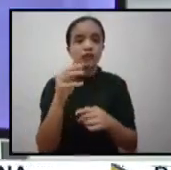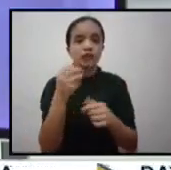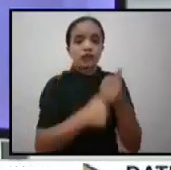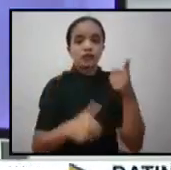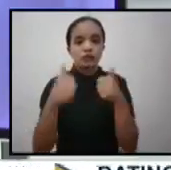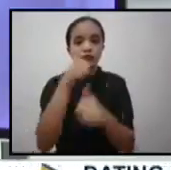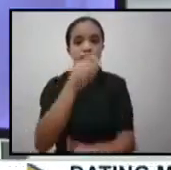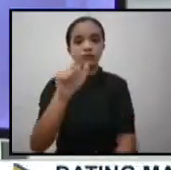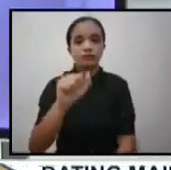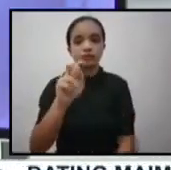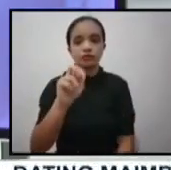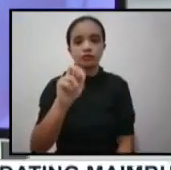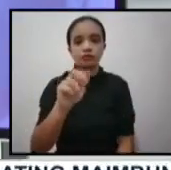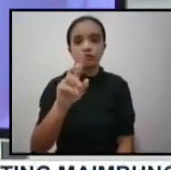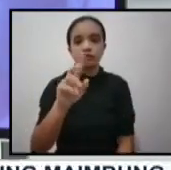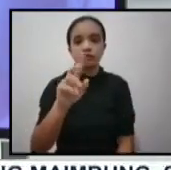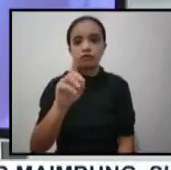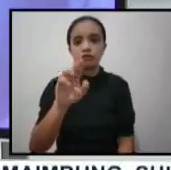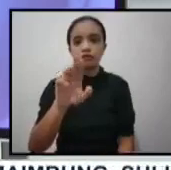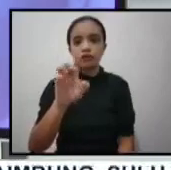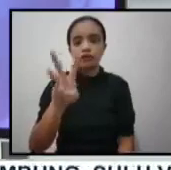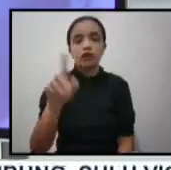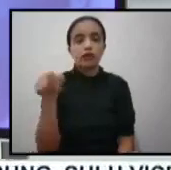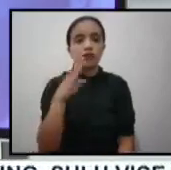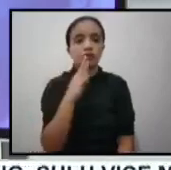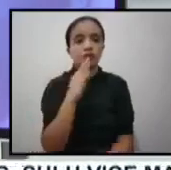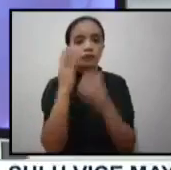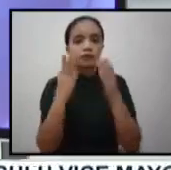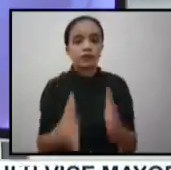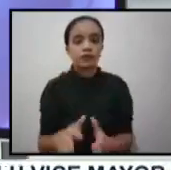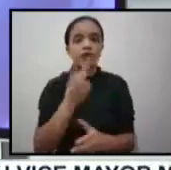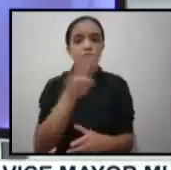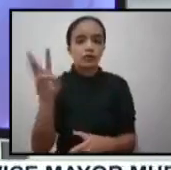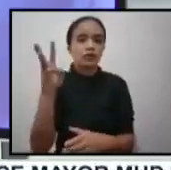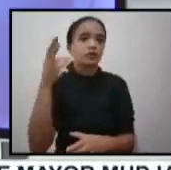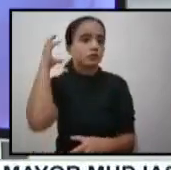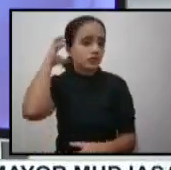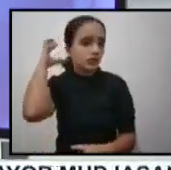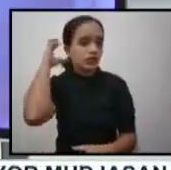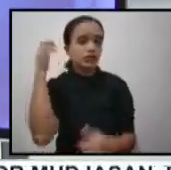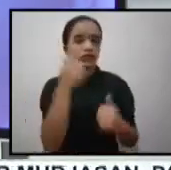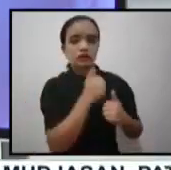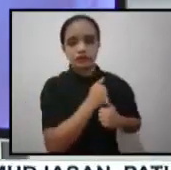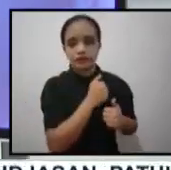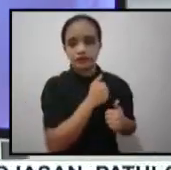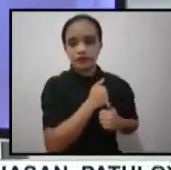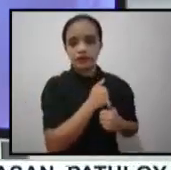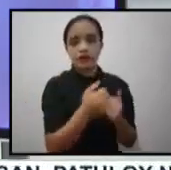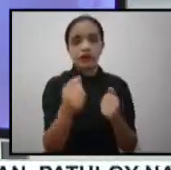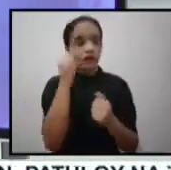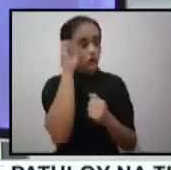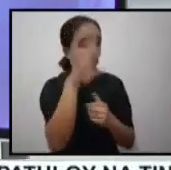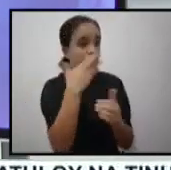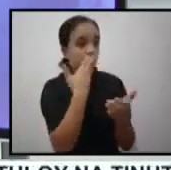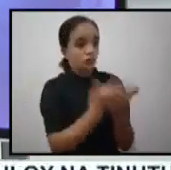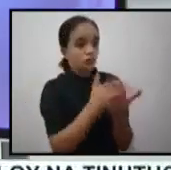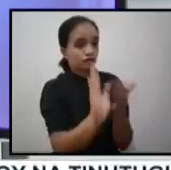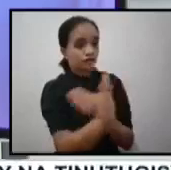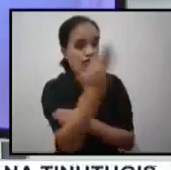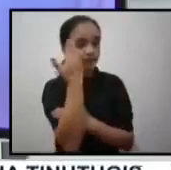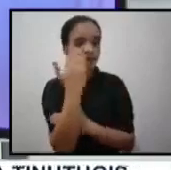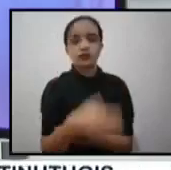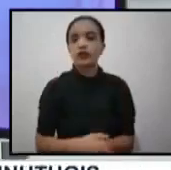spokesperson ng Western Mindanao Command, ang AFP. Sir, magandang araw po sa inyo. Magandang umaga, sir, at ating